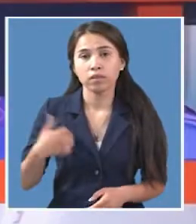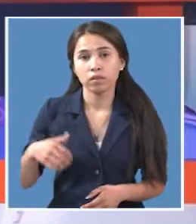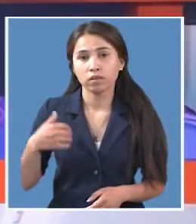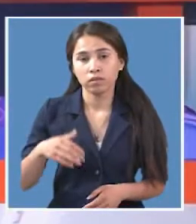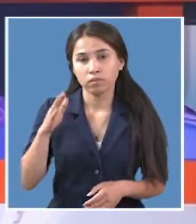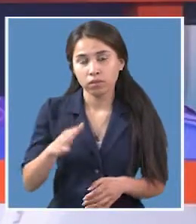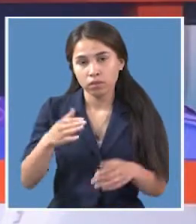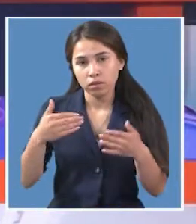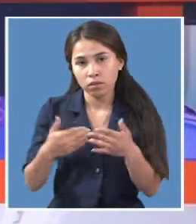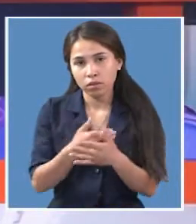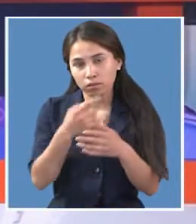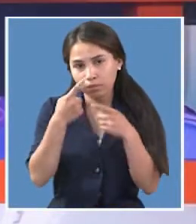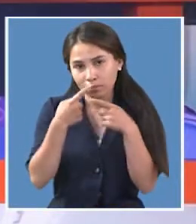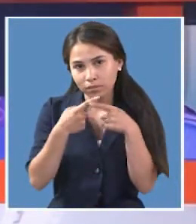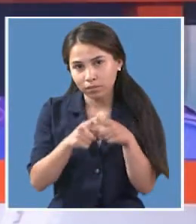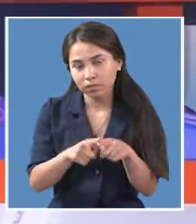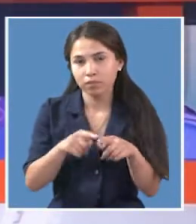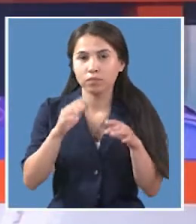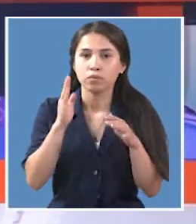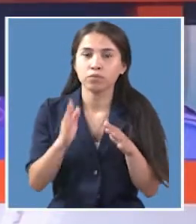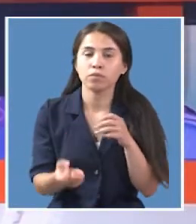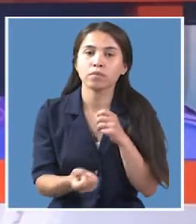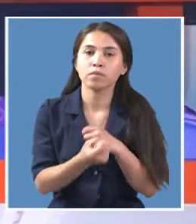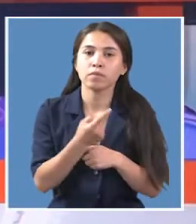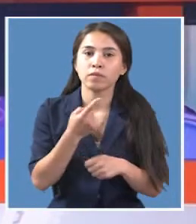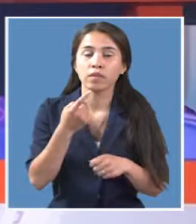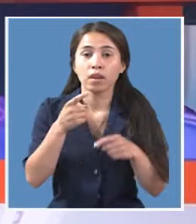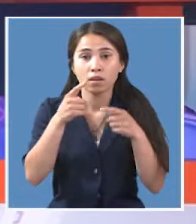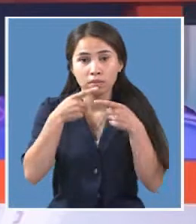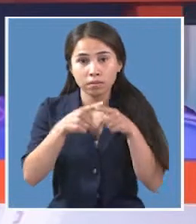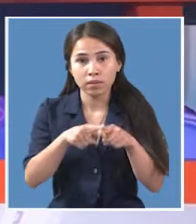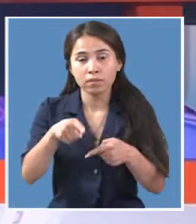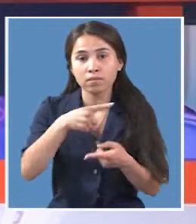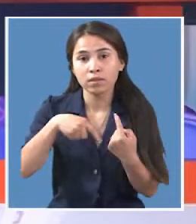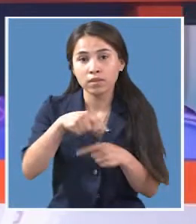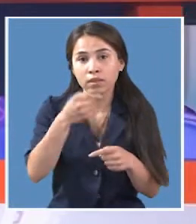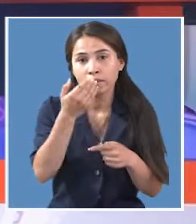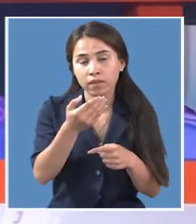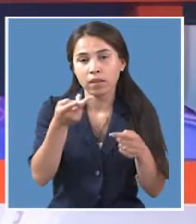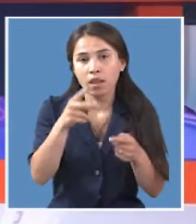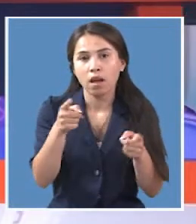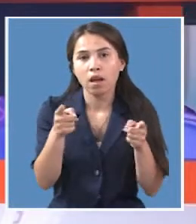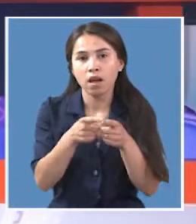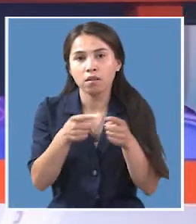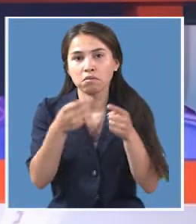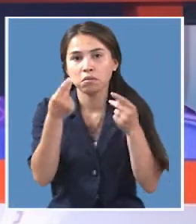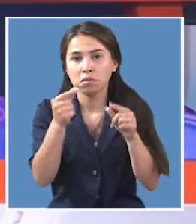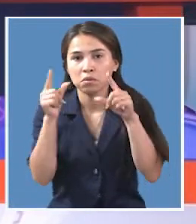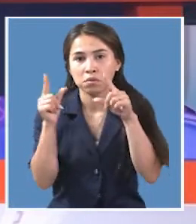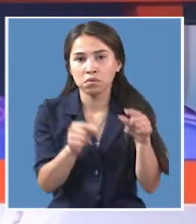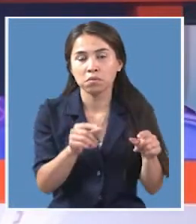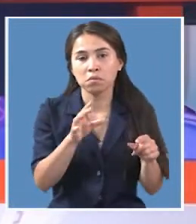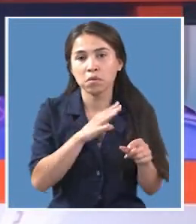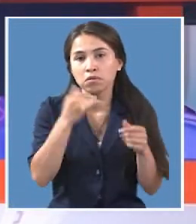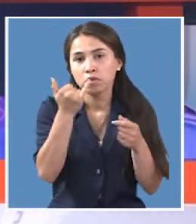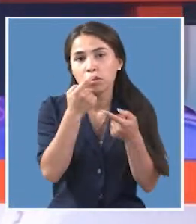Таразе появятся малые индустриальные зоны, где для бизнеса будут предусмотрены низкие льготные тарифы на аренду. Об этом сегодня сообщил заместитель